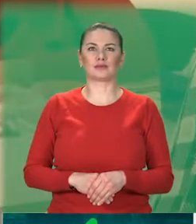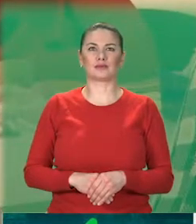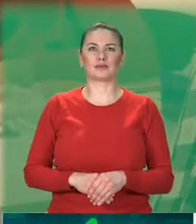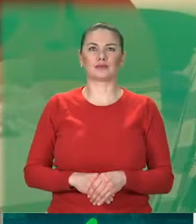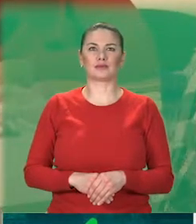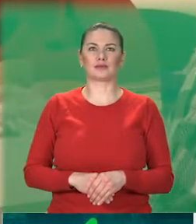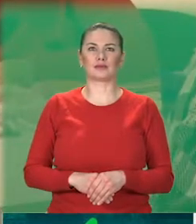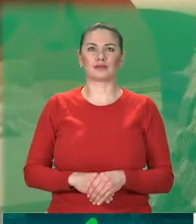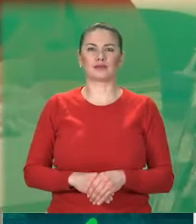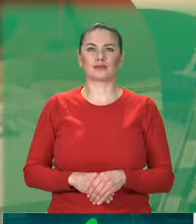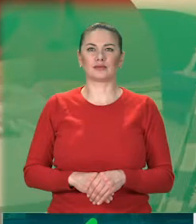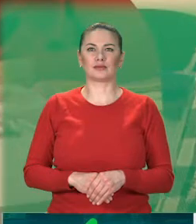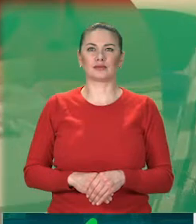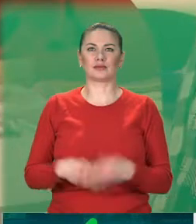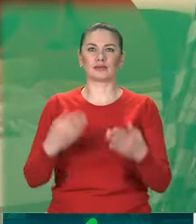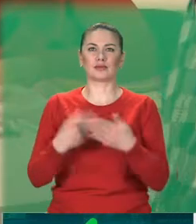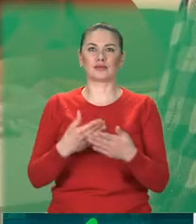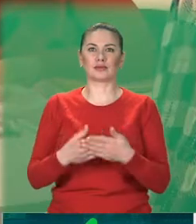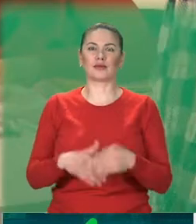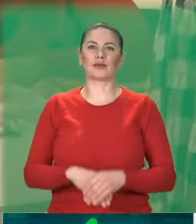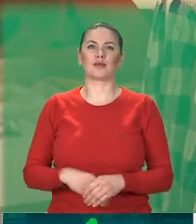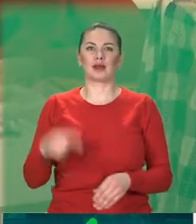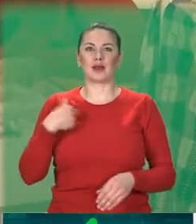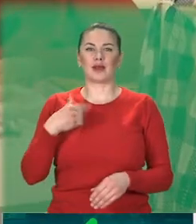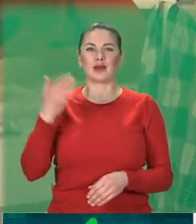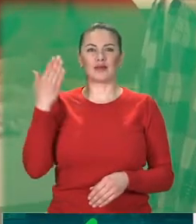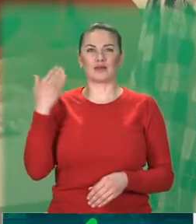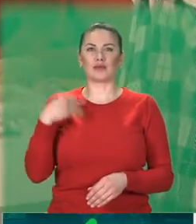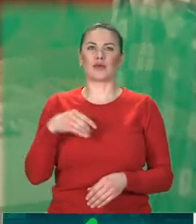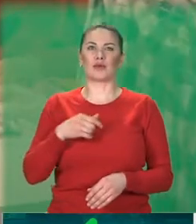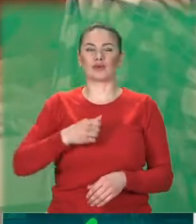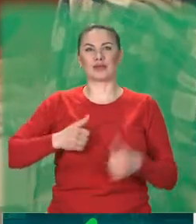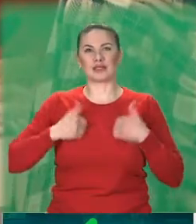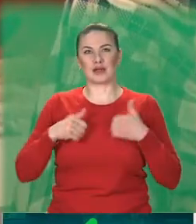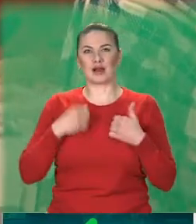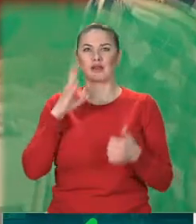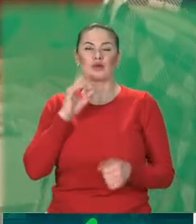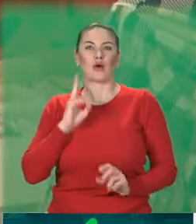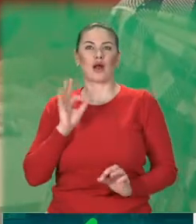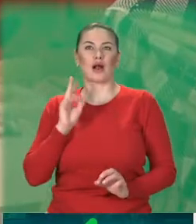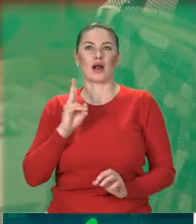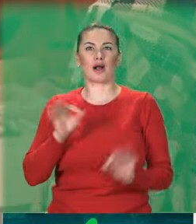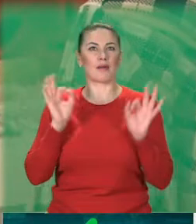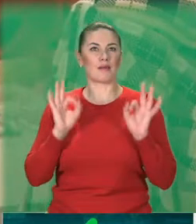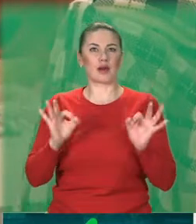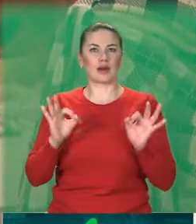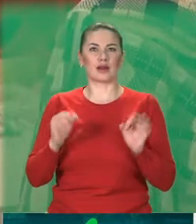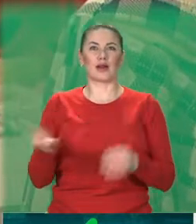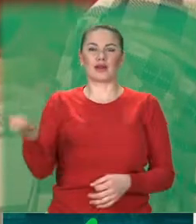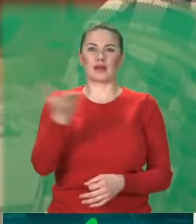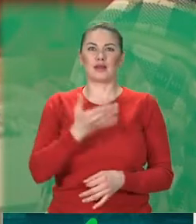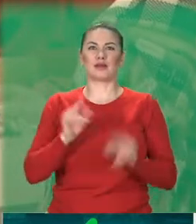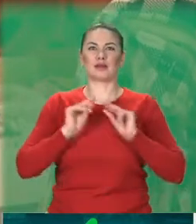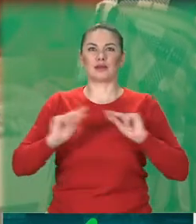будем знать, как правильно это делать. Я, например, пользовалась уже, но как правильно делать, нам